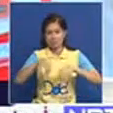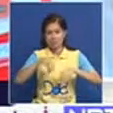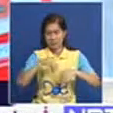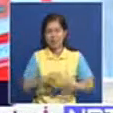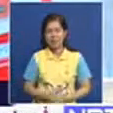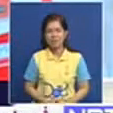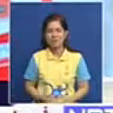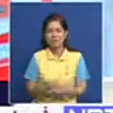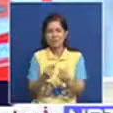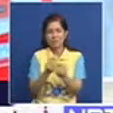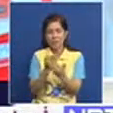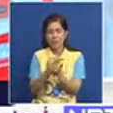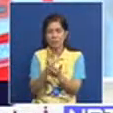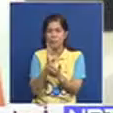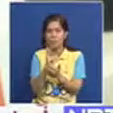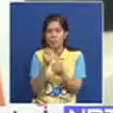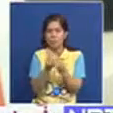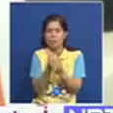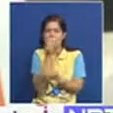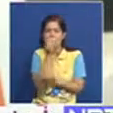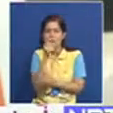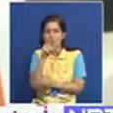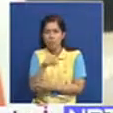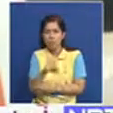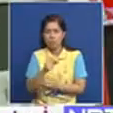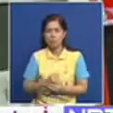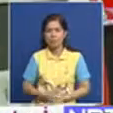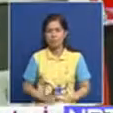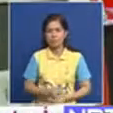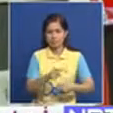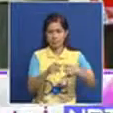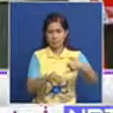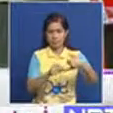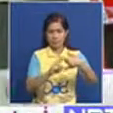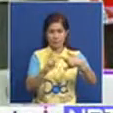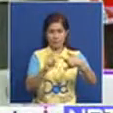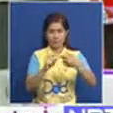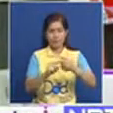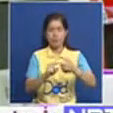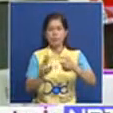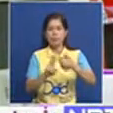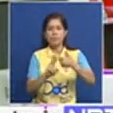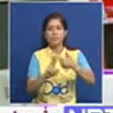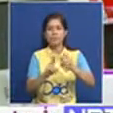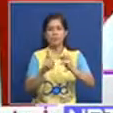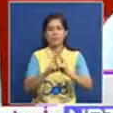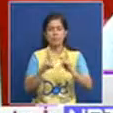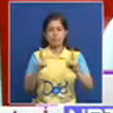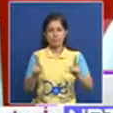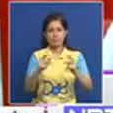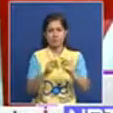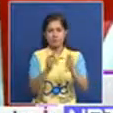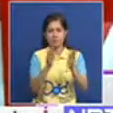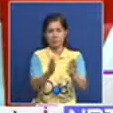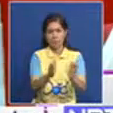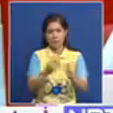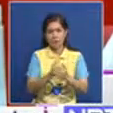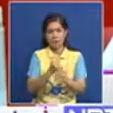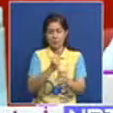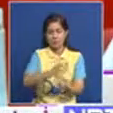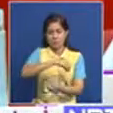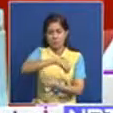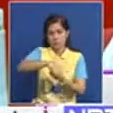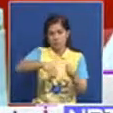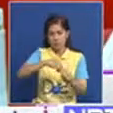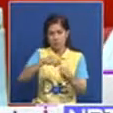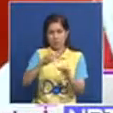เกิน 20,000 บาทต่อเดือนนางสาวออนอนงอุดมก้านตรงผู้ช่วยกรรมการผู้จัดการใหญ่สายธุรกิจรายย่อยธนาคาร CIMB